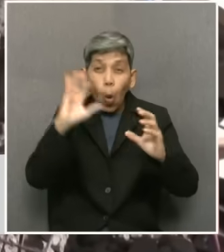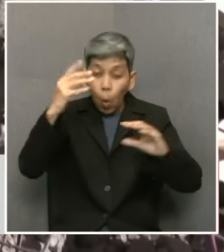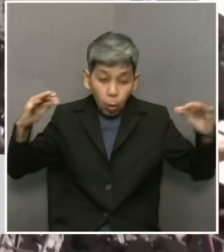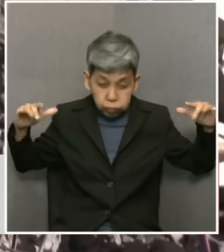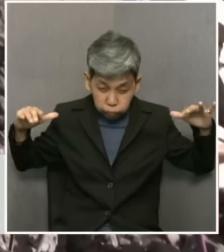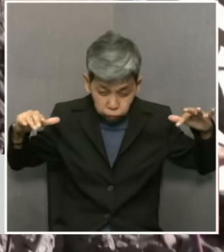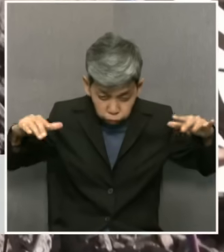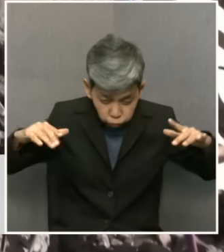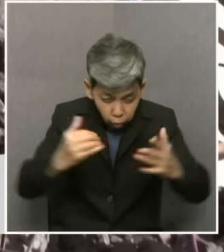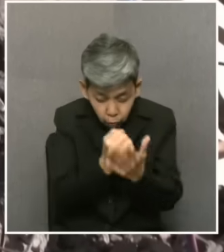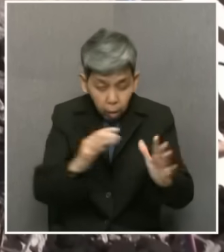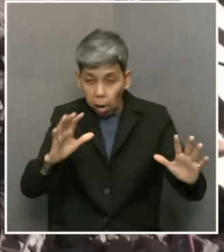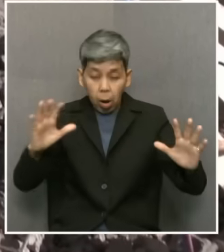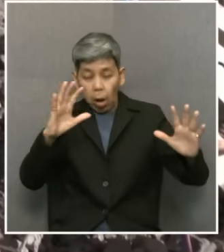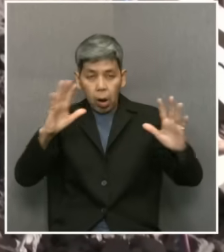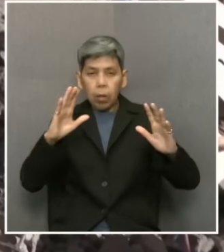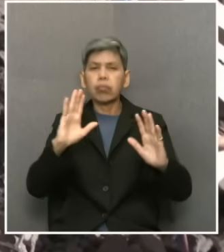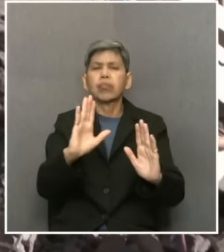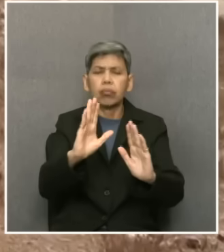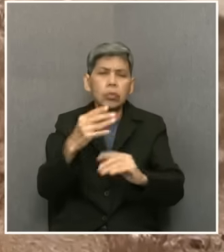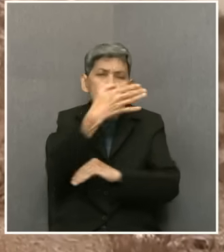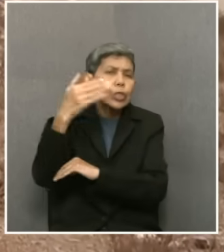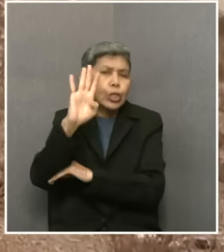เดินทางมาที่โมร็อกโกพร้อมกันครับ